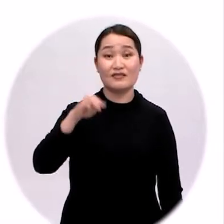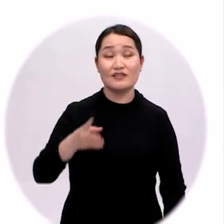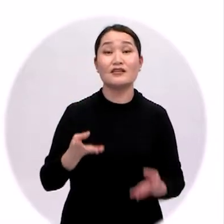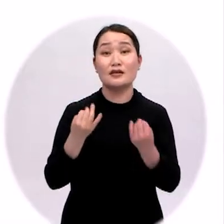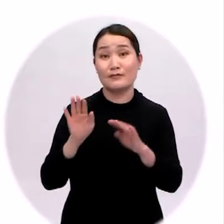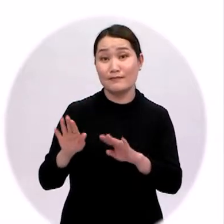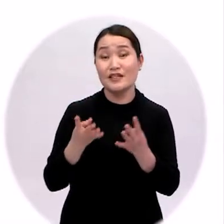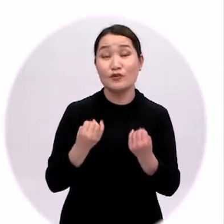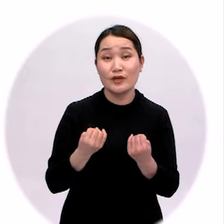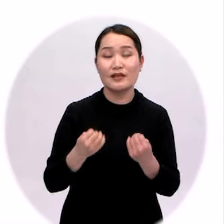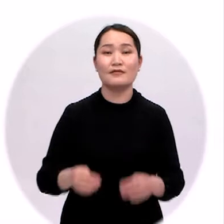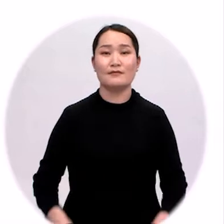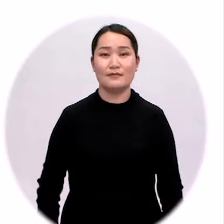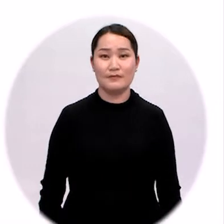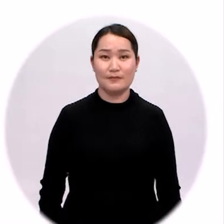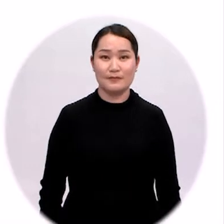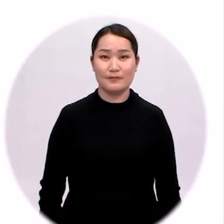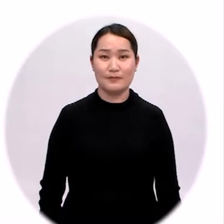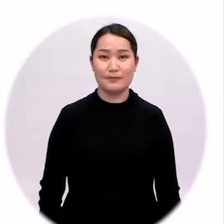Хэд үлдэх хүүхдүүдээ?